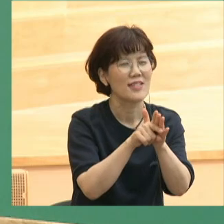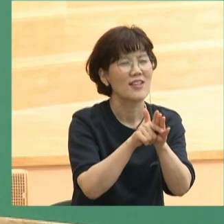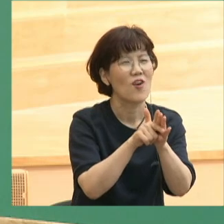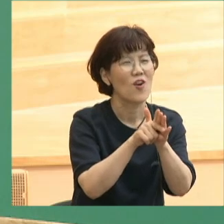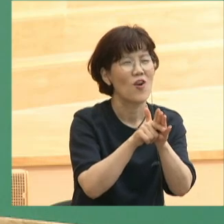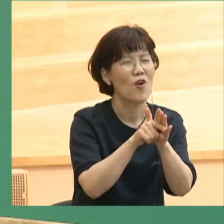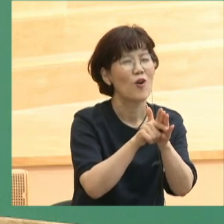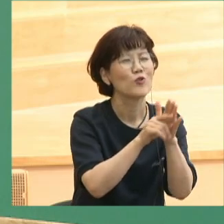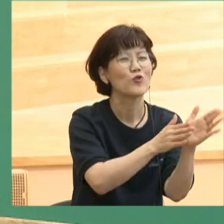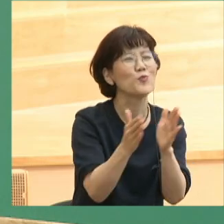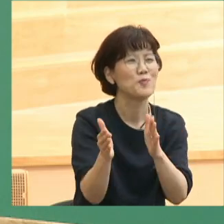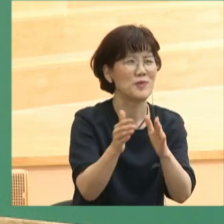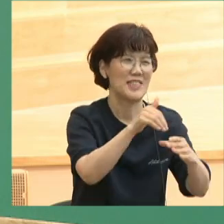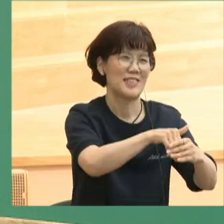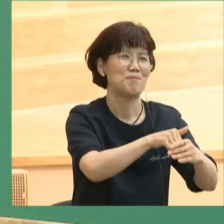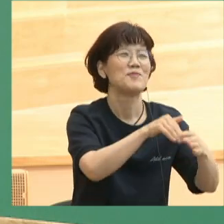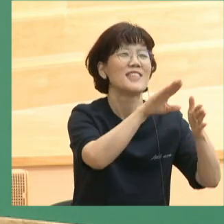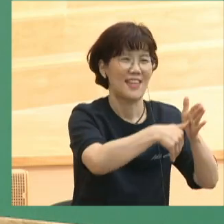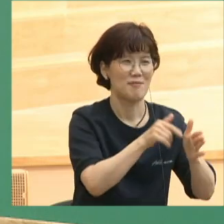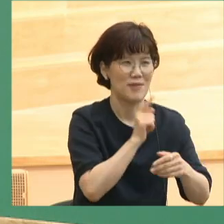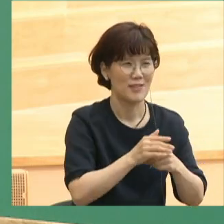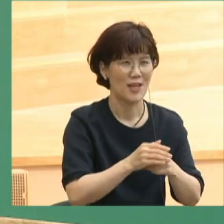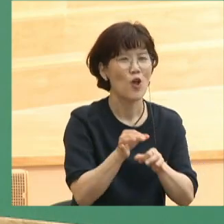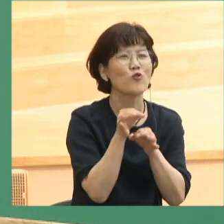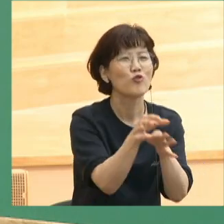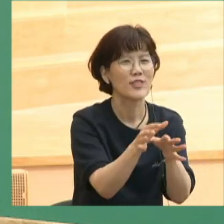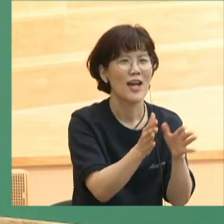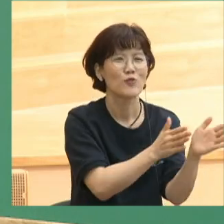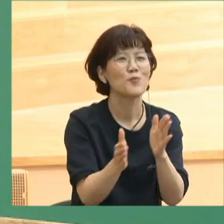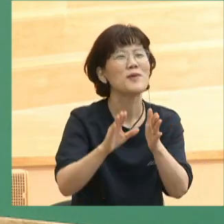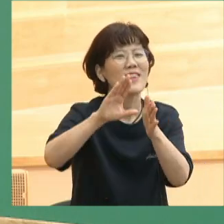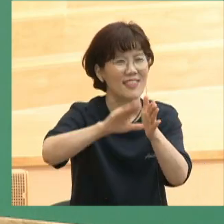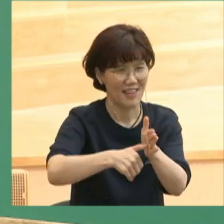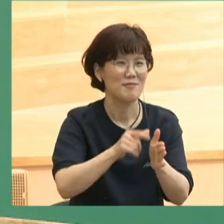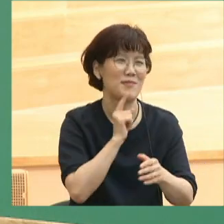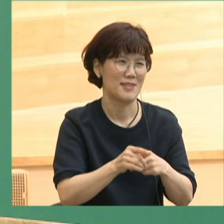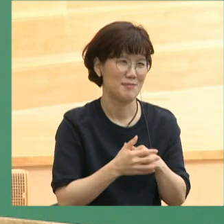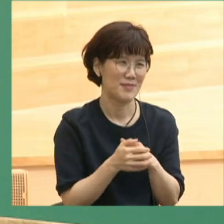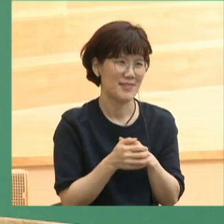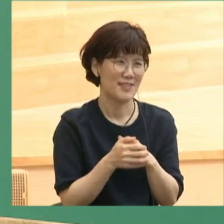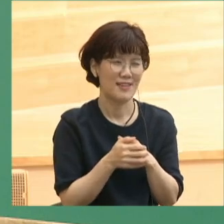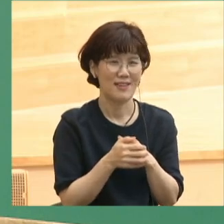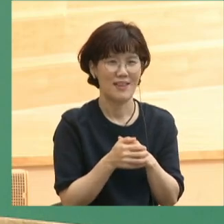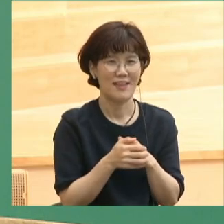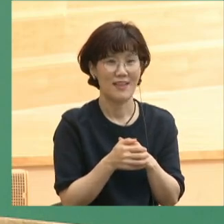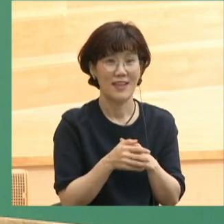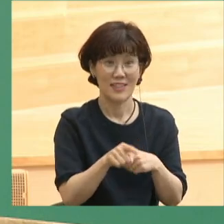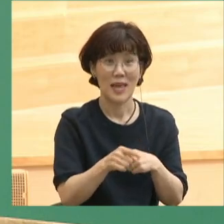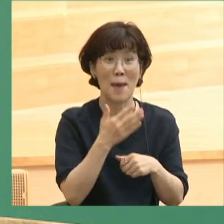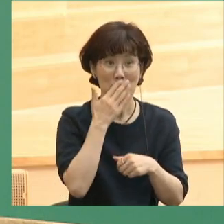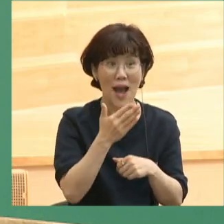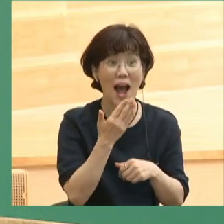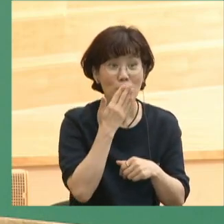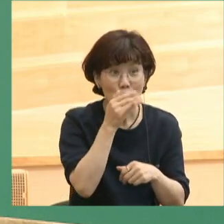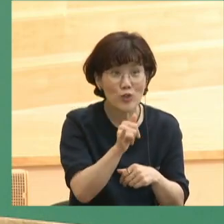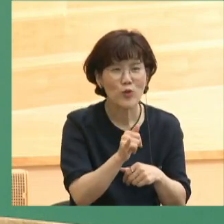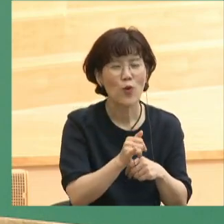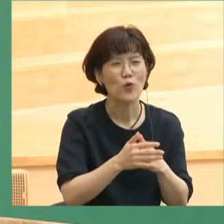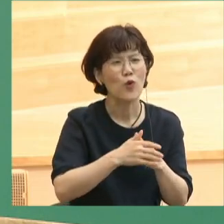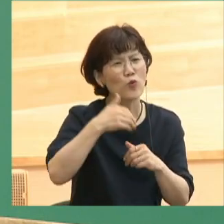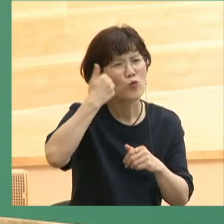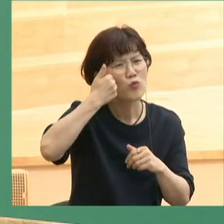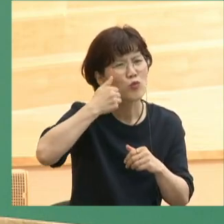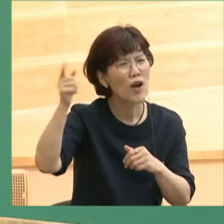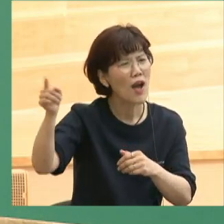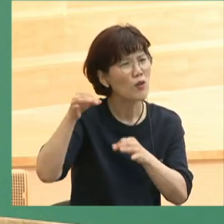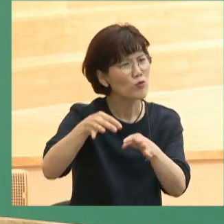때다. 투자할 때다. 준비할 때다. 얼마나 감사한지. 또 이 일이 가능하도록 시드머니로